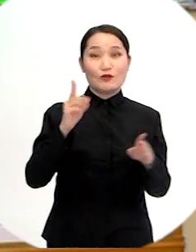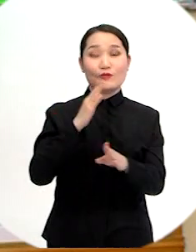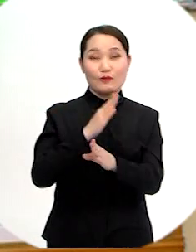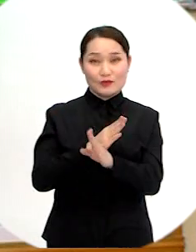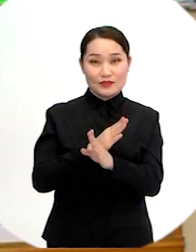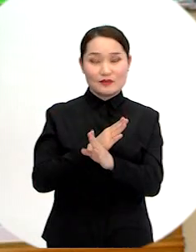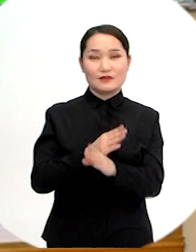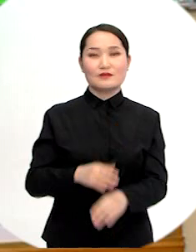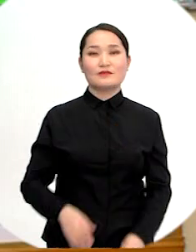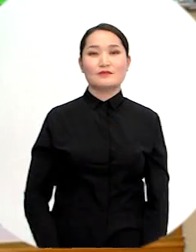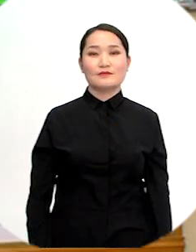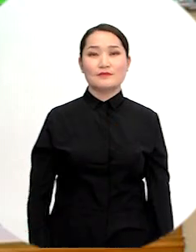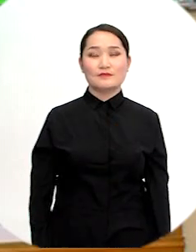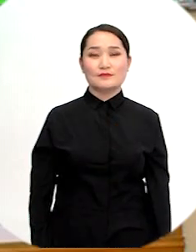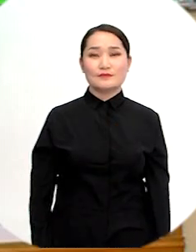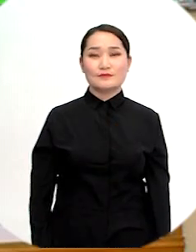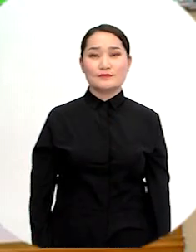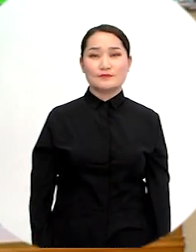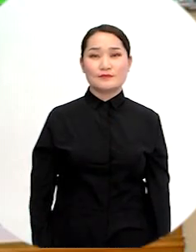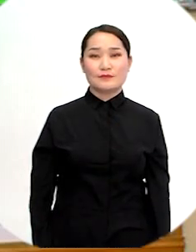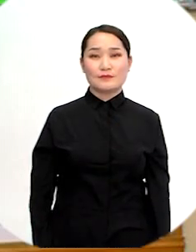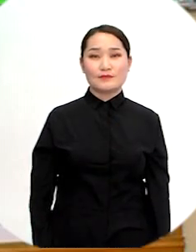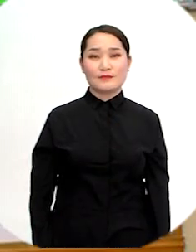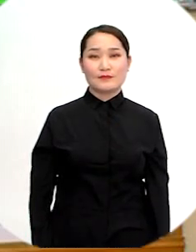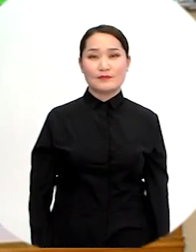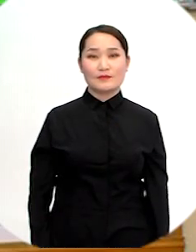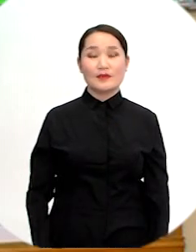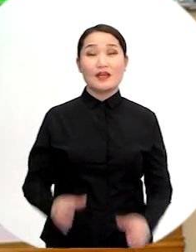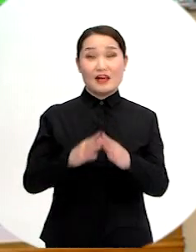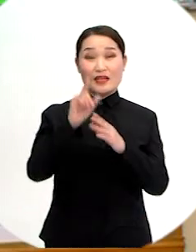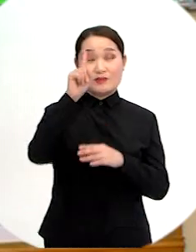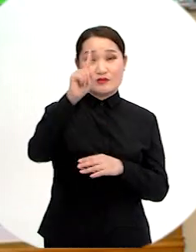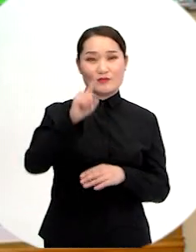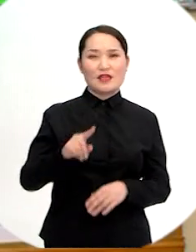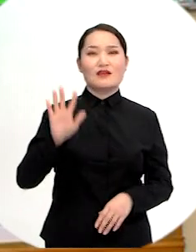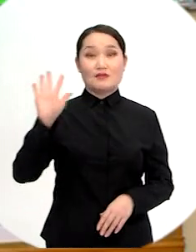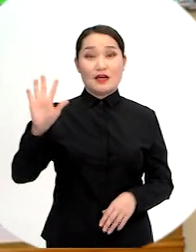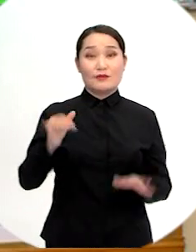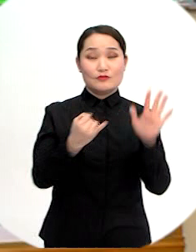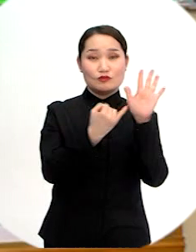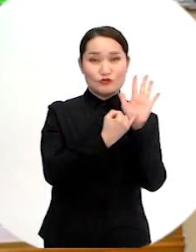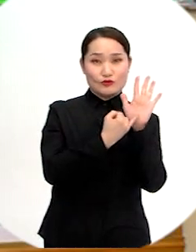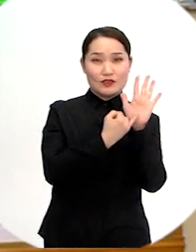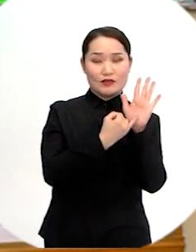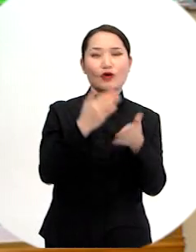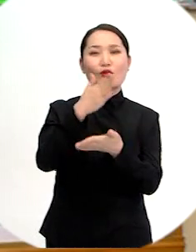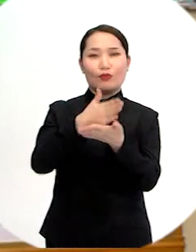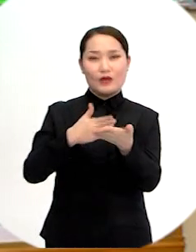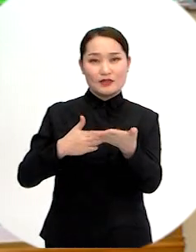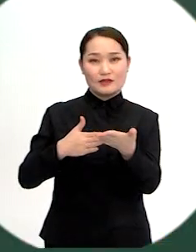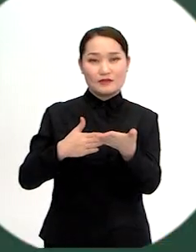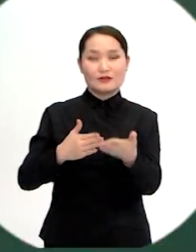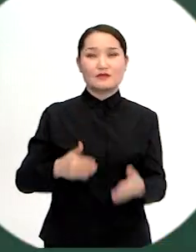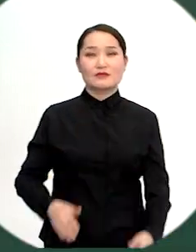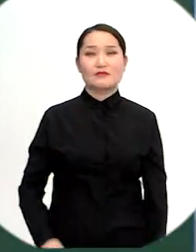замаар хийсэн. Гэтэл энэ маань 11 зүгийн маань 5, 6 гэж хуваагдсан